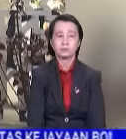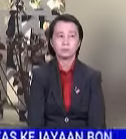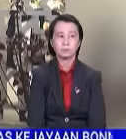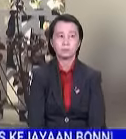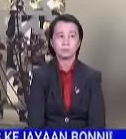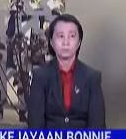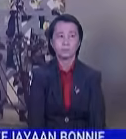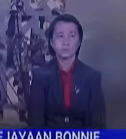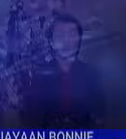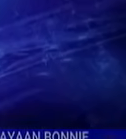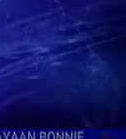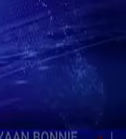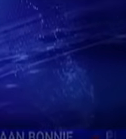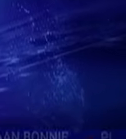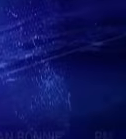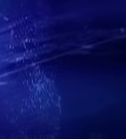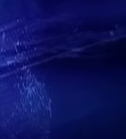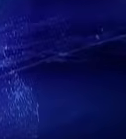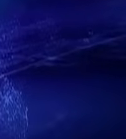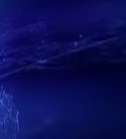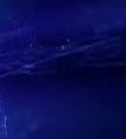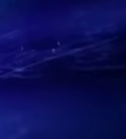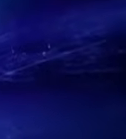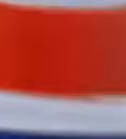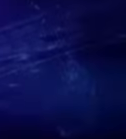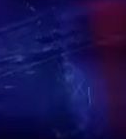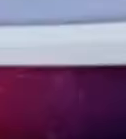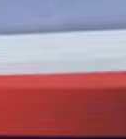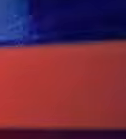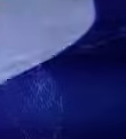ia mengaku